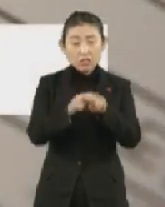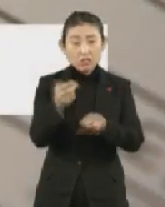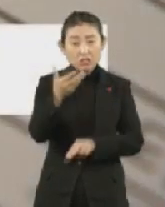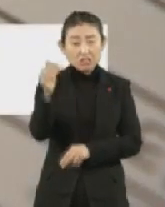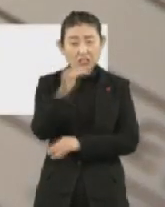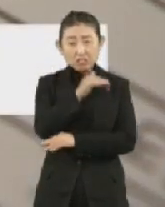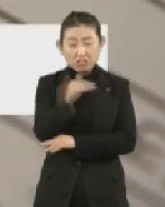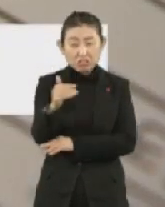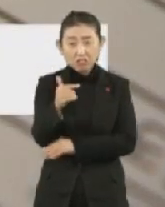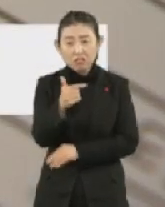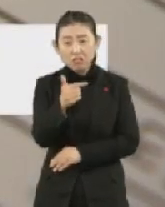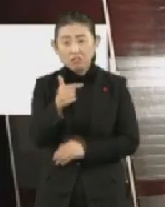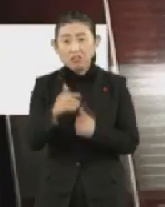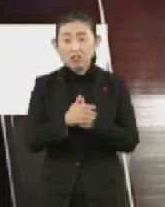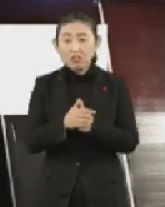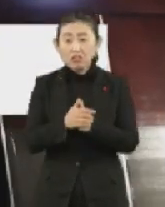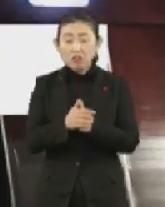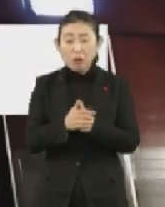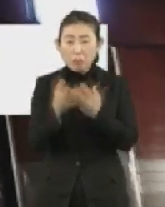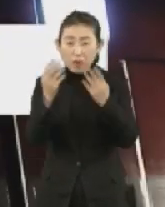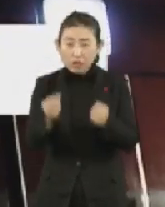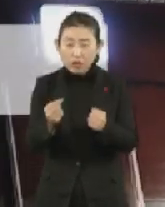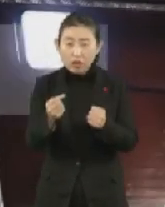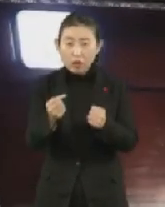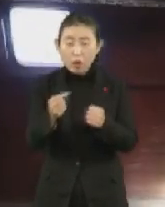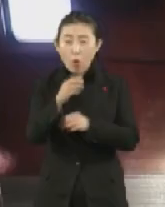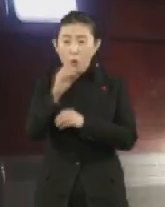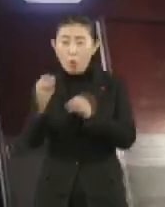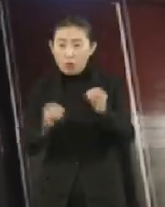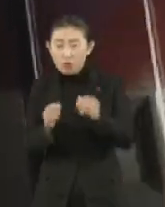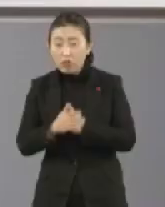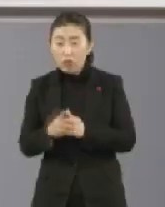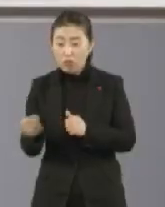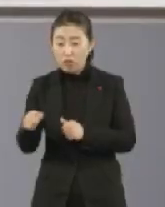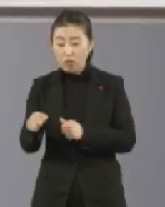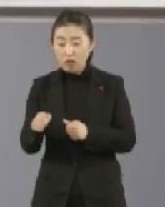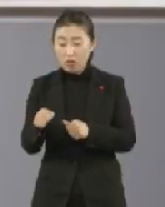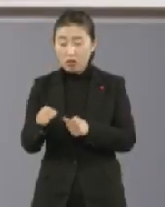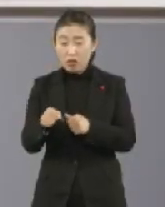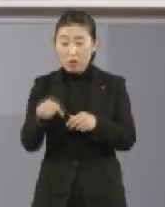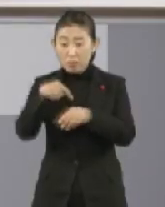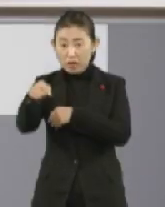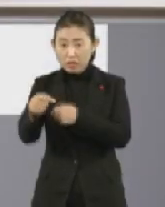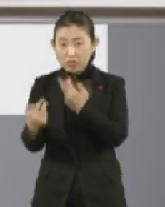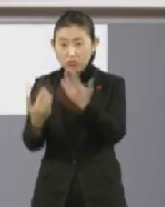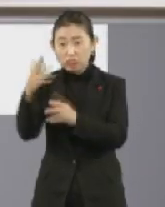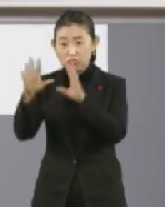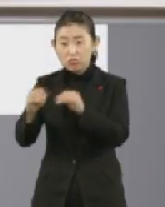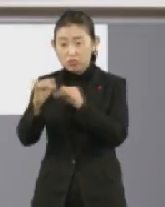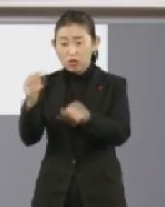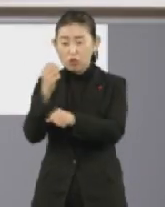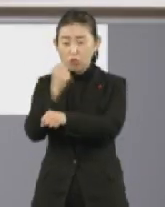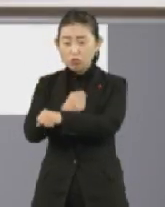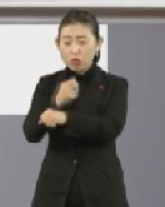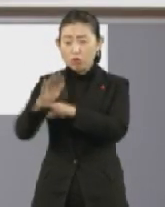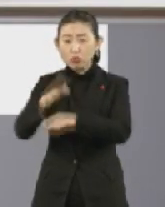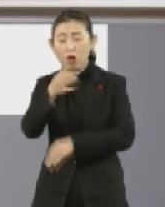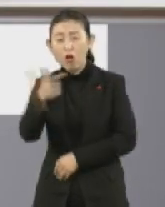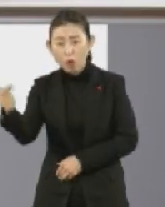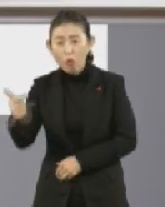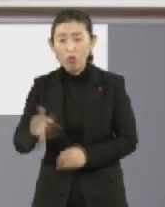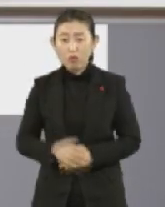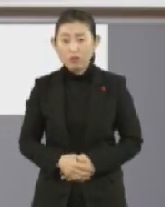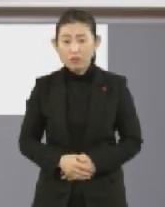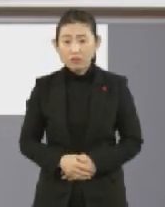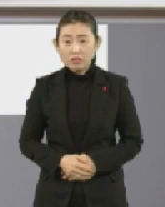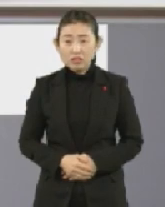지적에는 현장 인력의 경우 수당을 많이 탄다는 취지의 설명을 합니다. 직장 생활에서 보상받으시는 게 딱 두 가지밖에 없거든요.